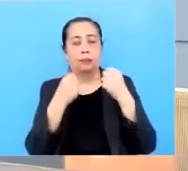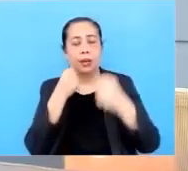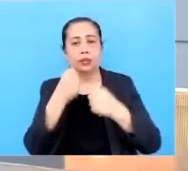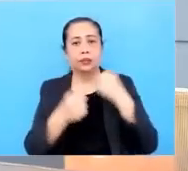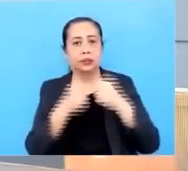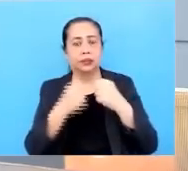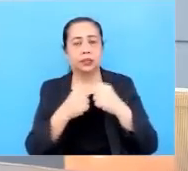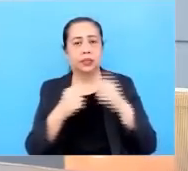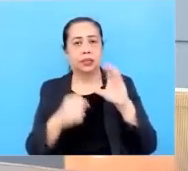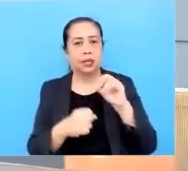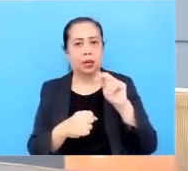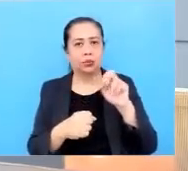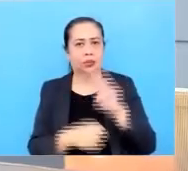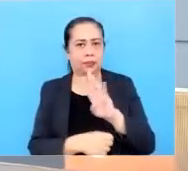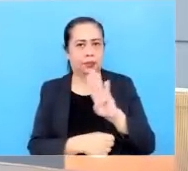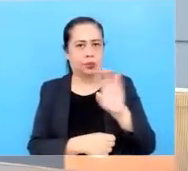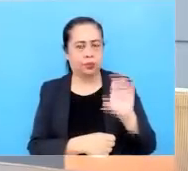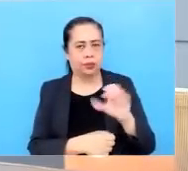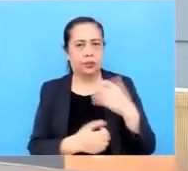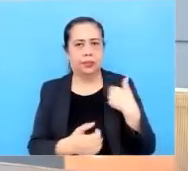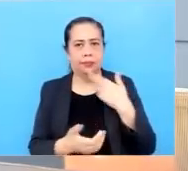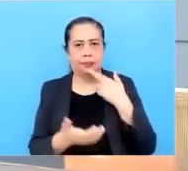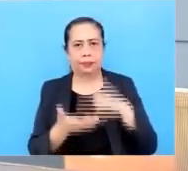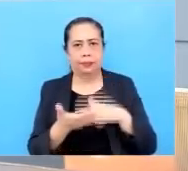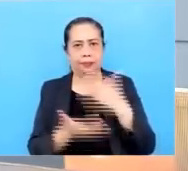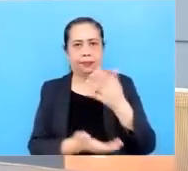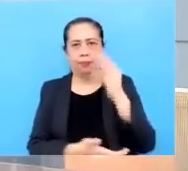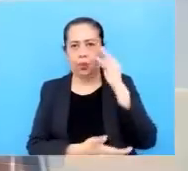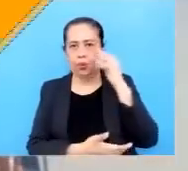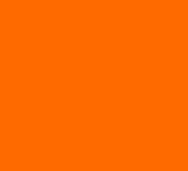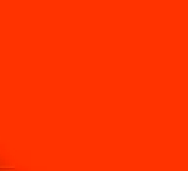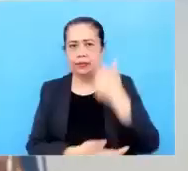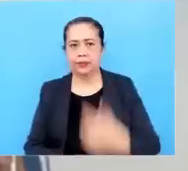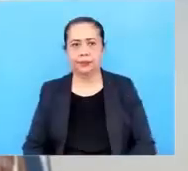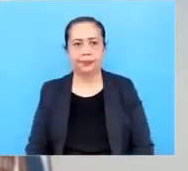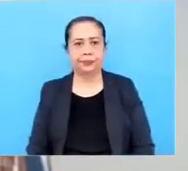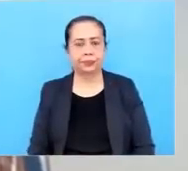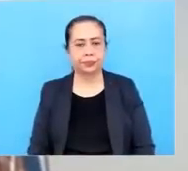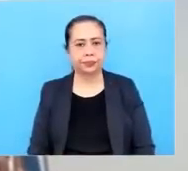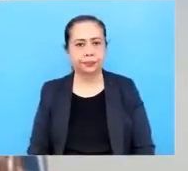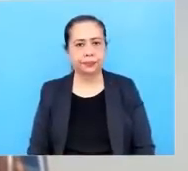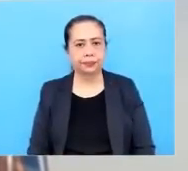issue. Nasa frontline ng balitang yan si Mon Guadres.